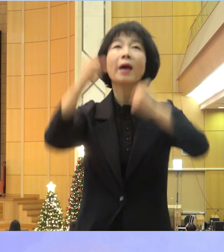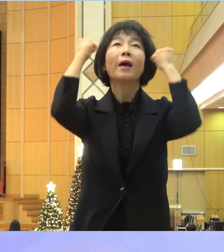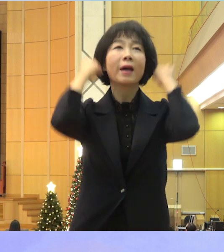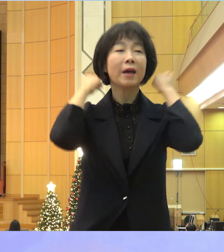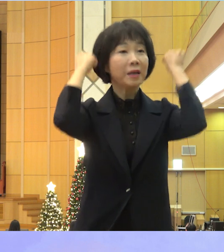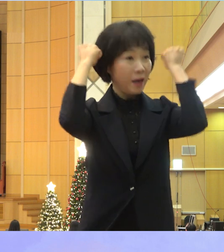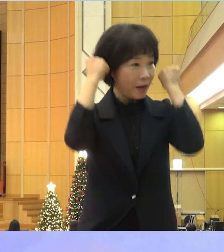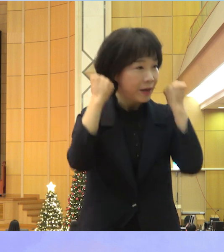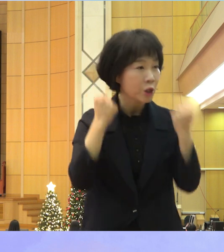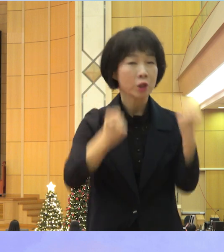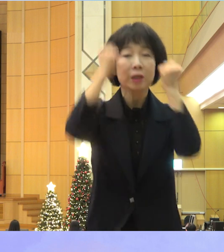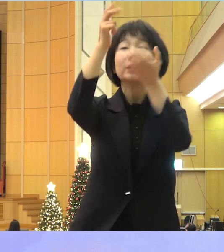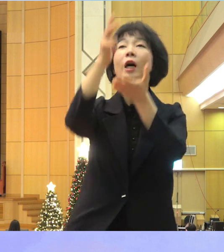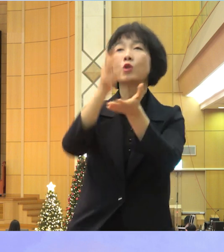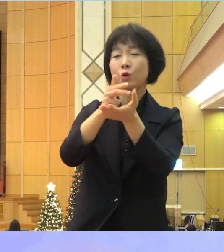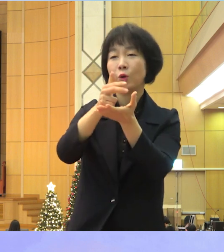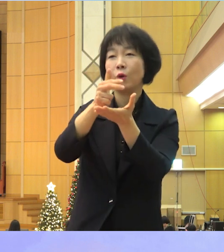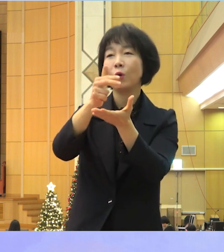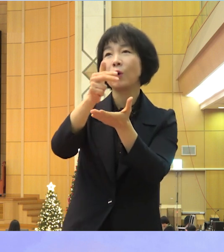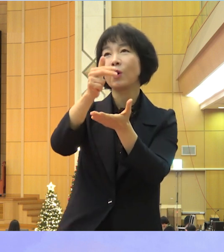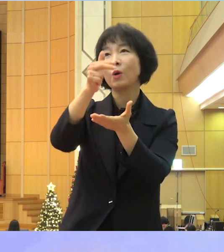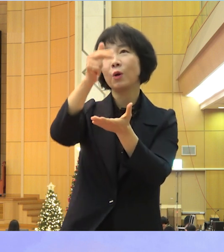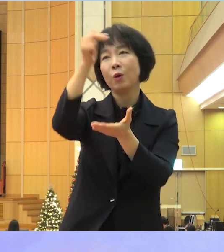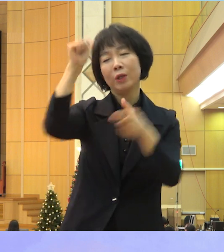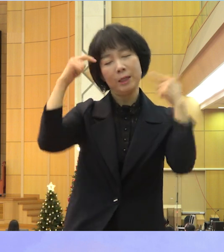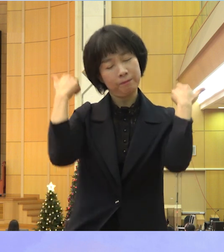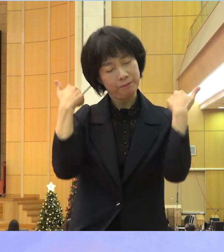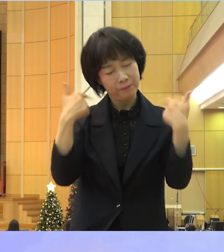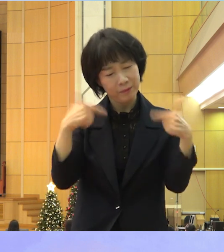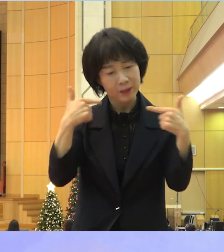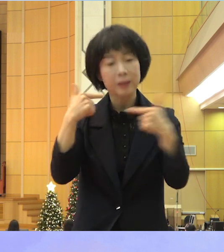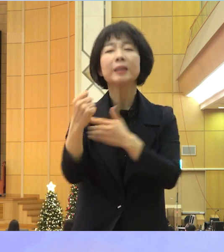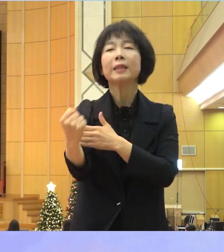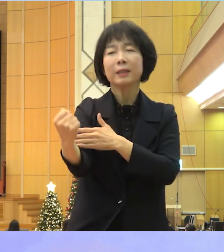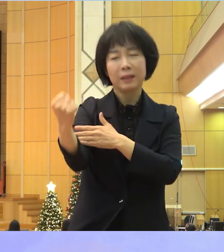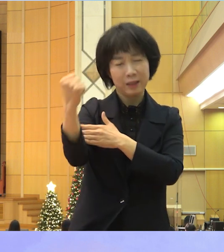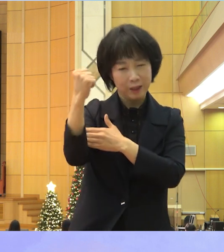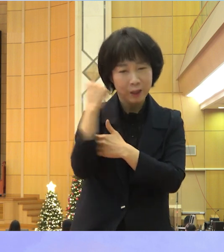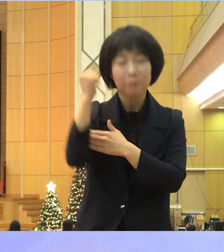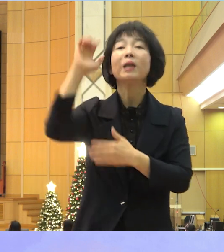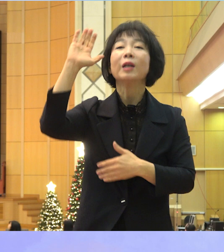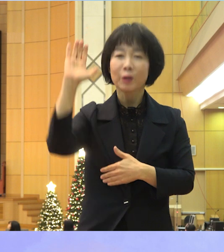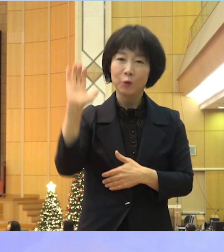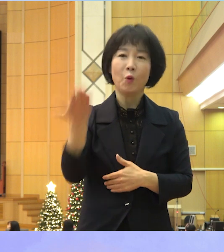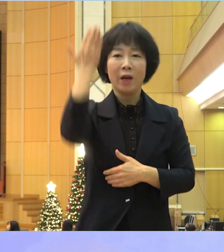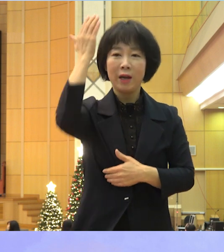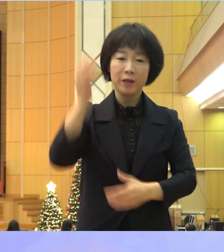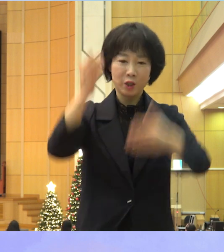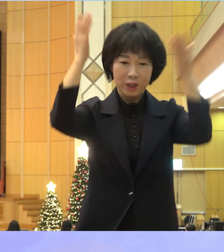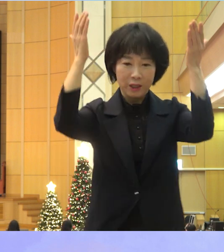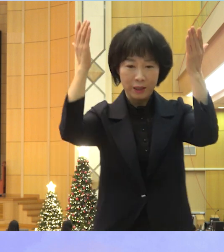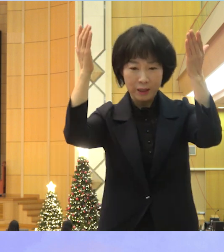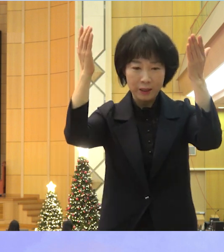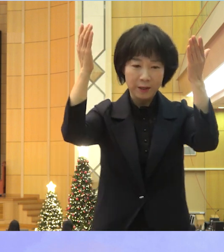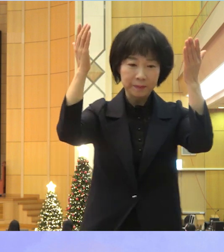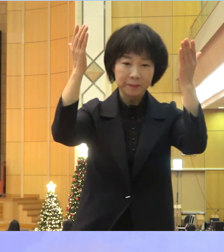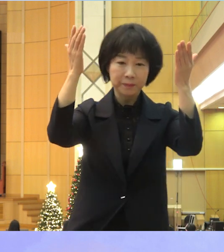내 곁에 계신 주님 늘 힘이.